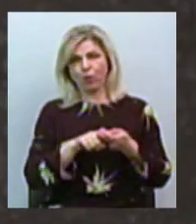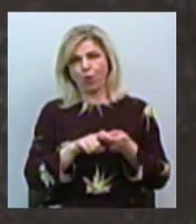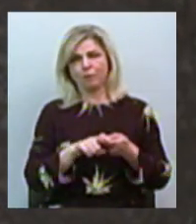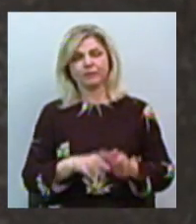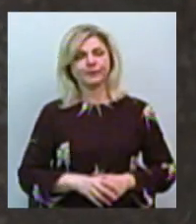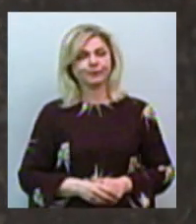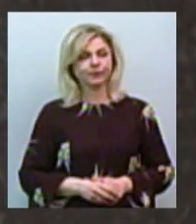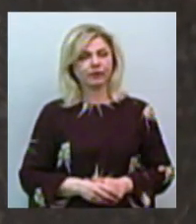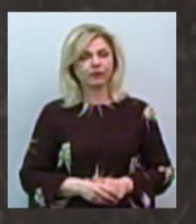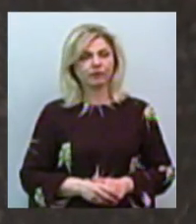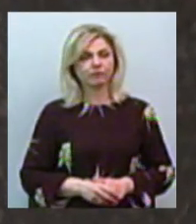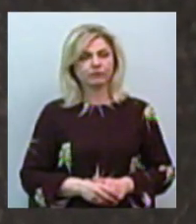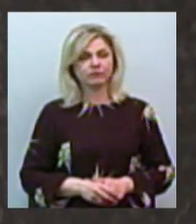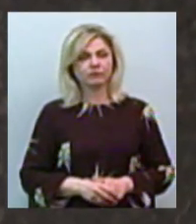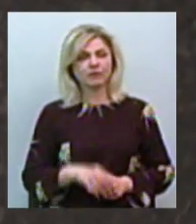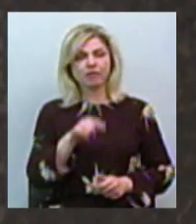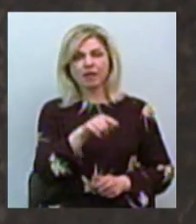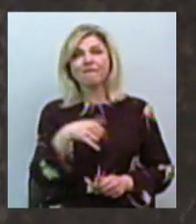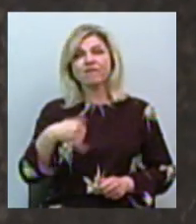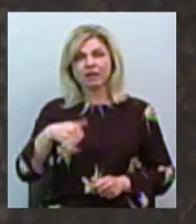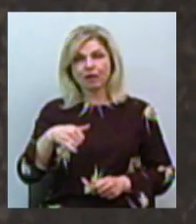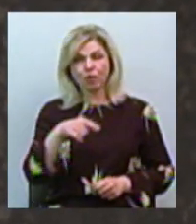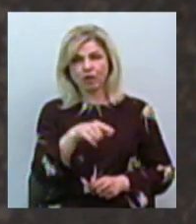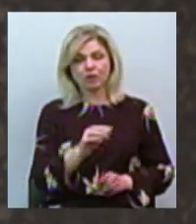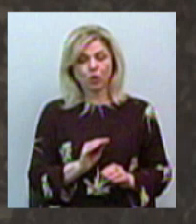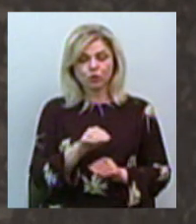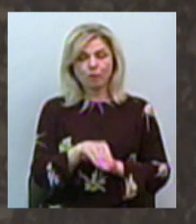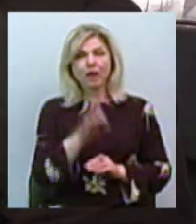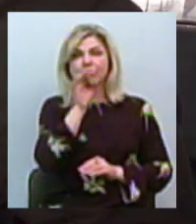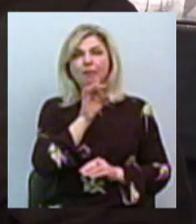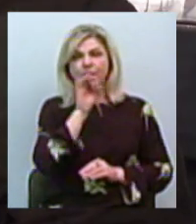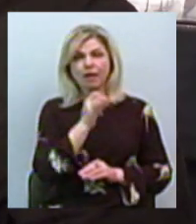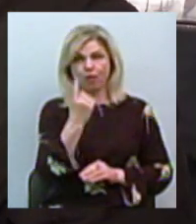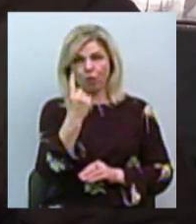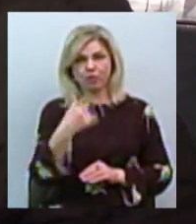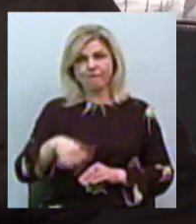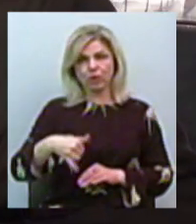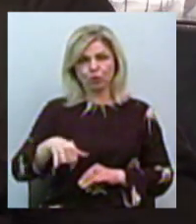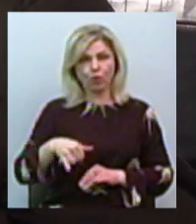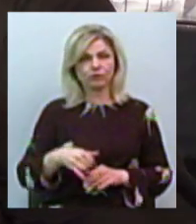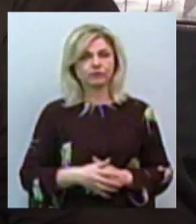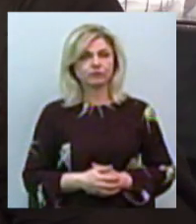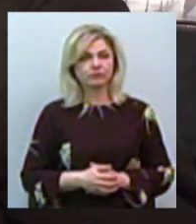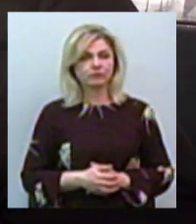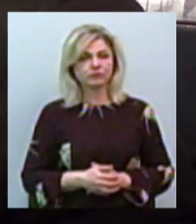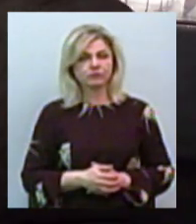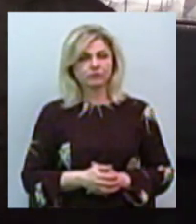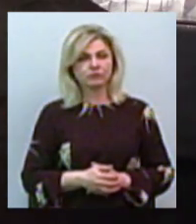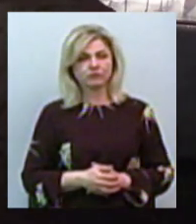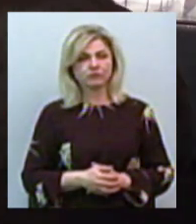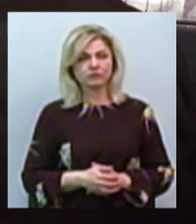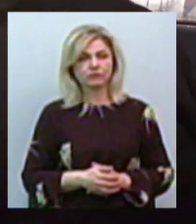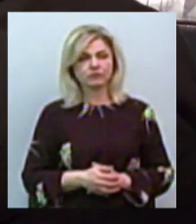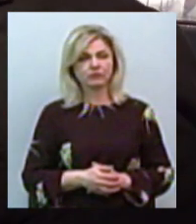Ну, ми в відрі розводимо, там така дезінфекція, таблетка на відро. І ми от це з відра наливаємо, ну там